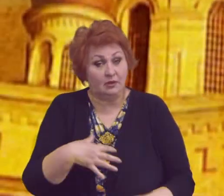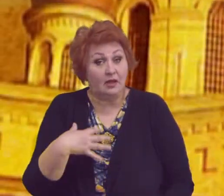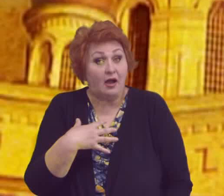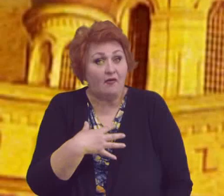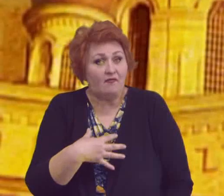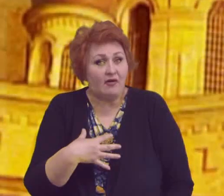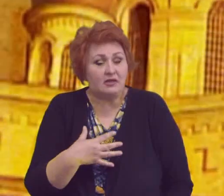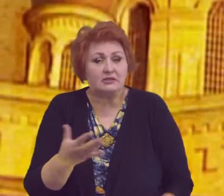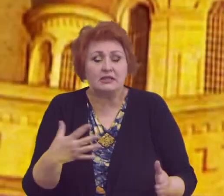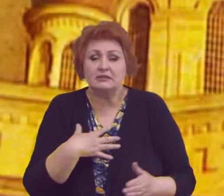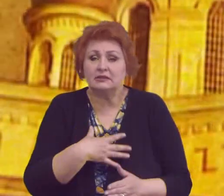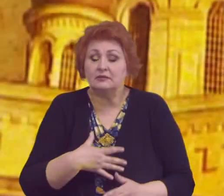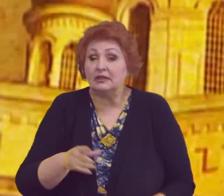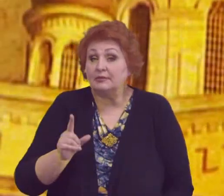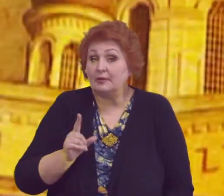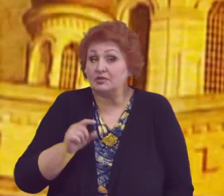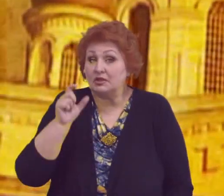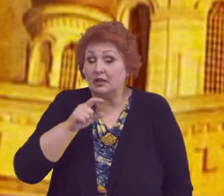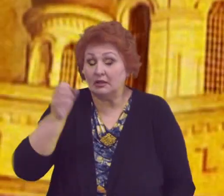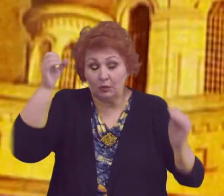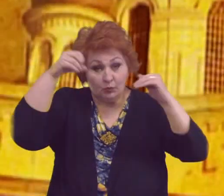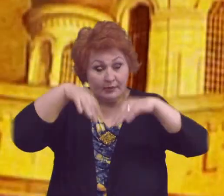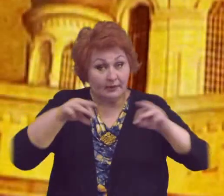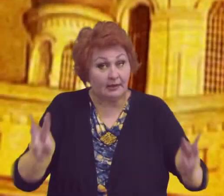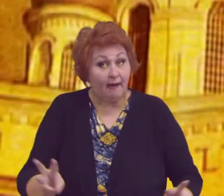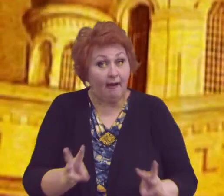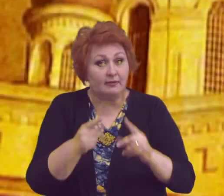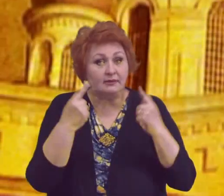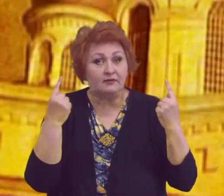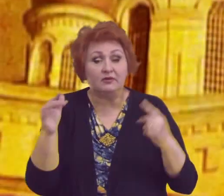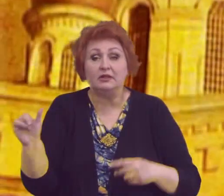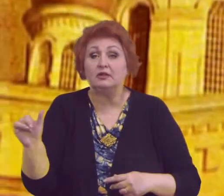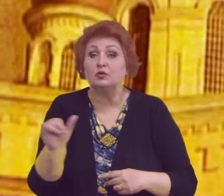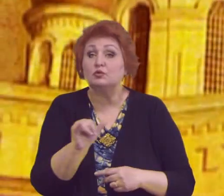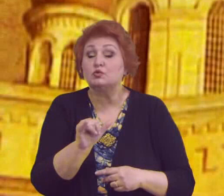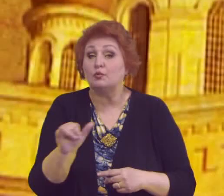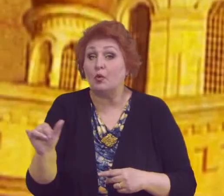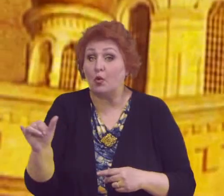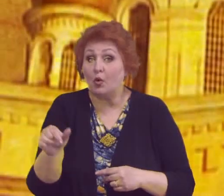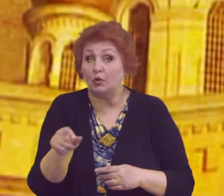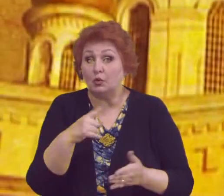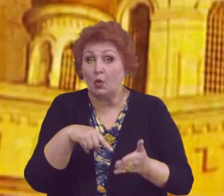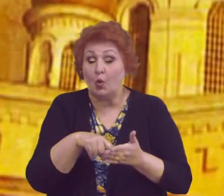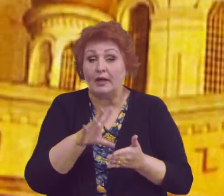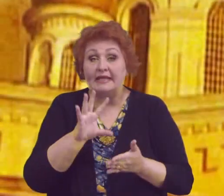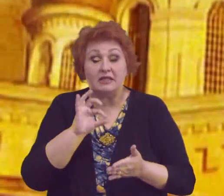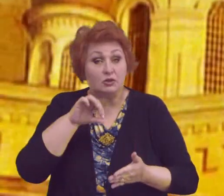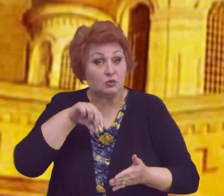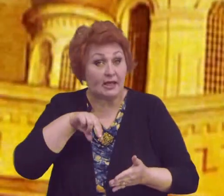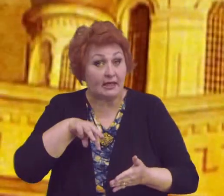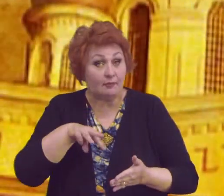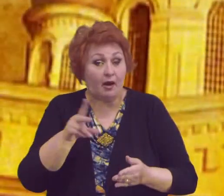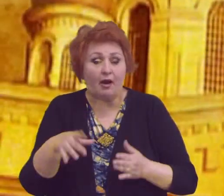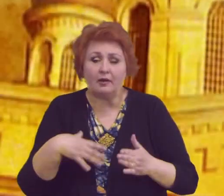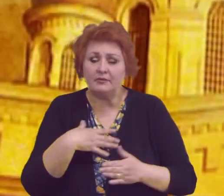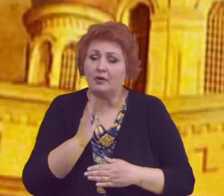особенная. С каким трепетом люди ждали схождения благодатного огня в Великую Субботу в храме гроба Господня в Иерусалиме. Как